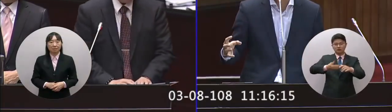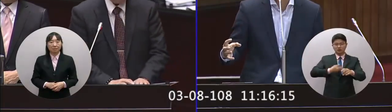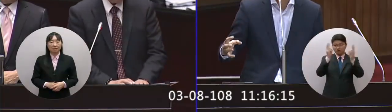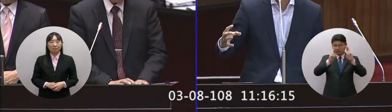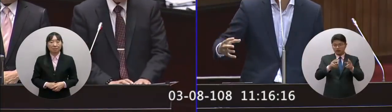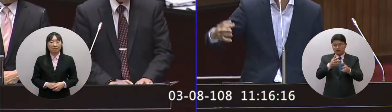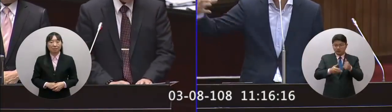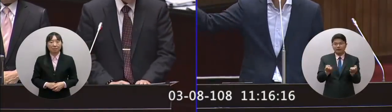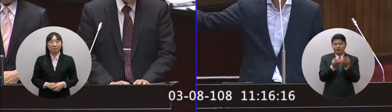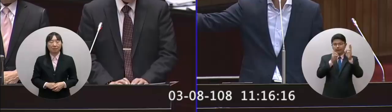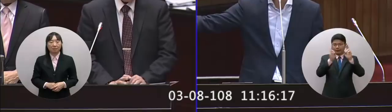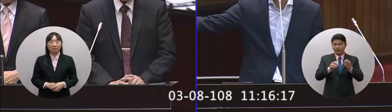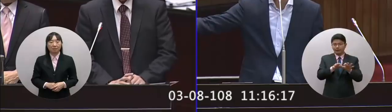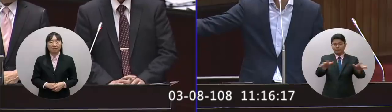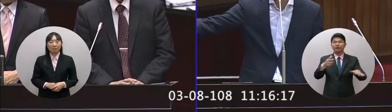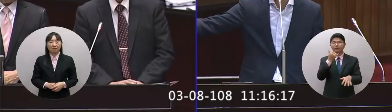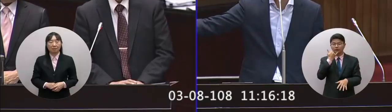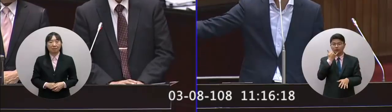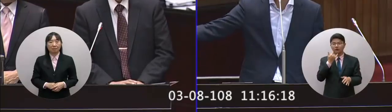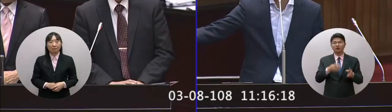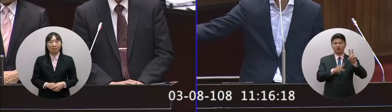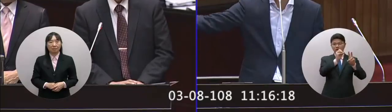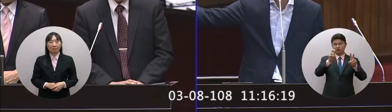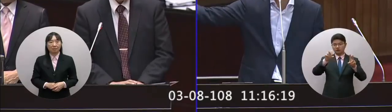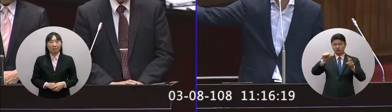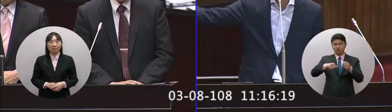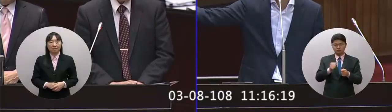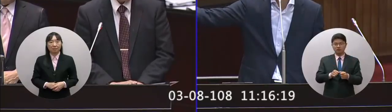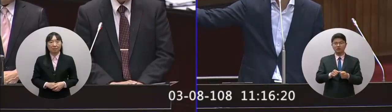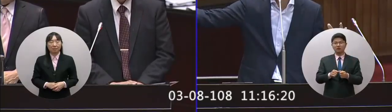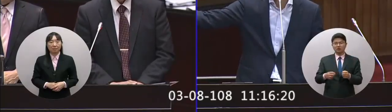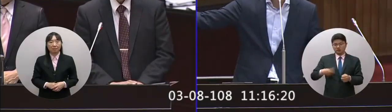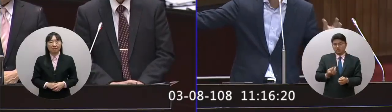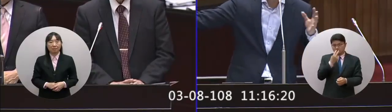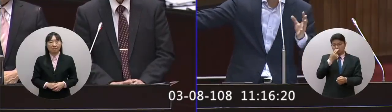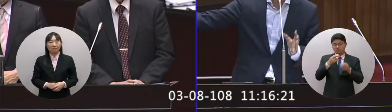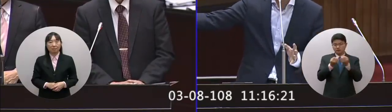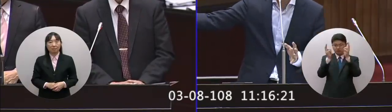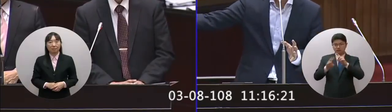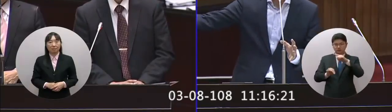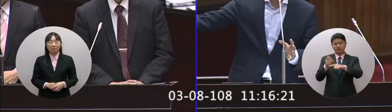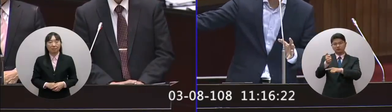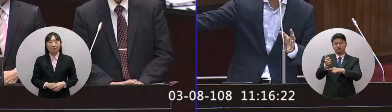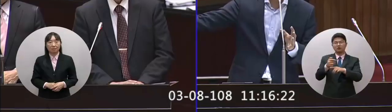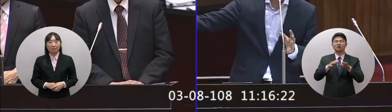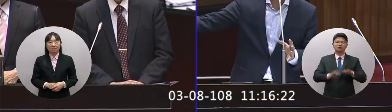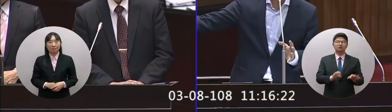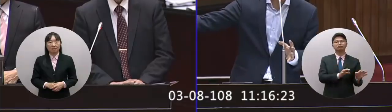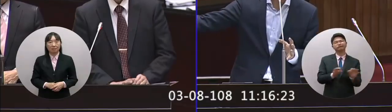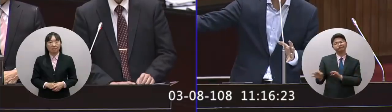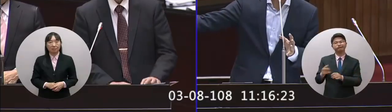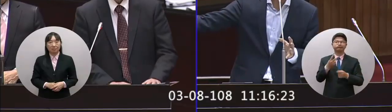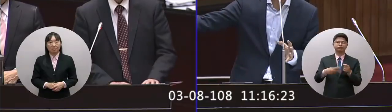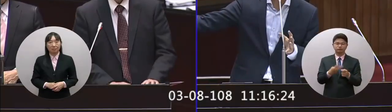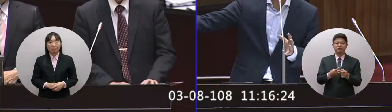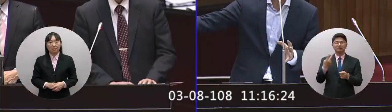顺利发电，也才能达到你2025燃气50%。但是现在已经拖了两年，而且还不知道